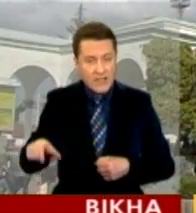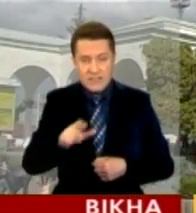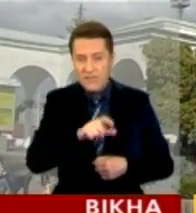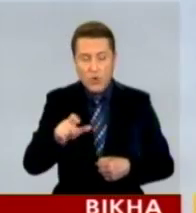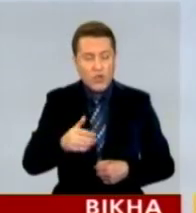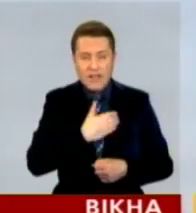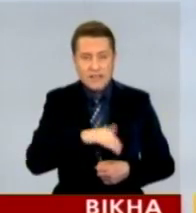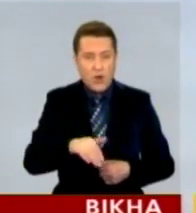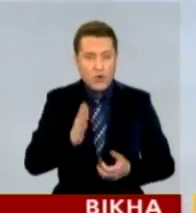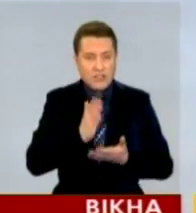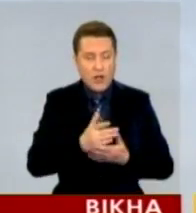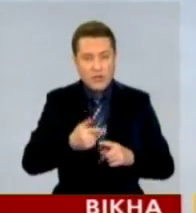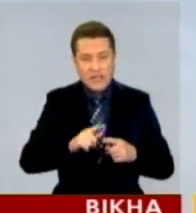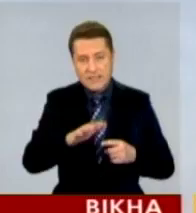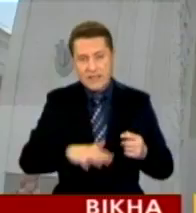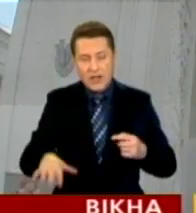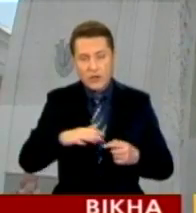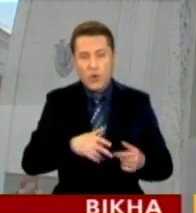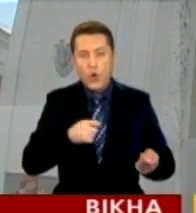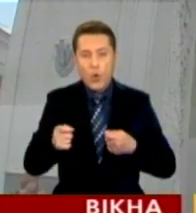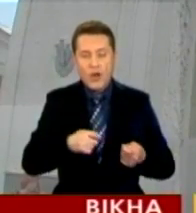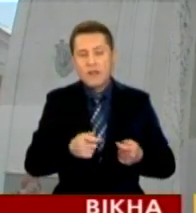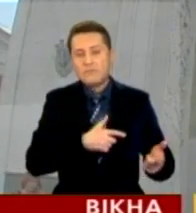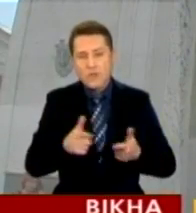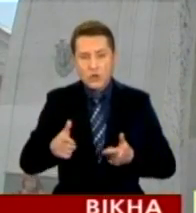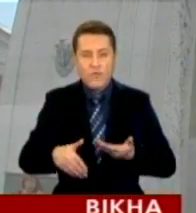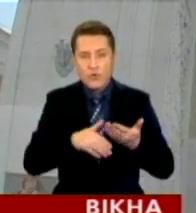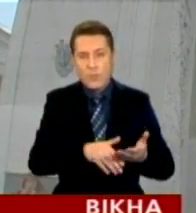захочуть знаходитися на цій території, уряд готовий допомогти їм переселитися.